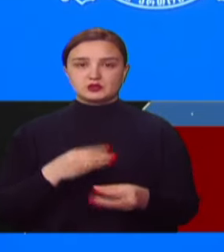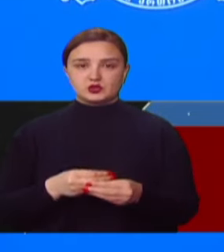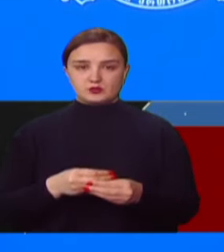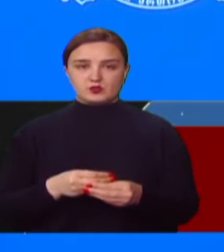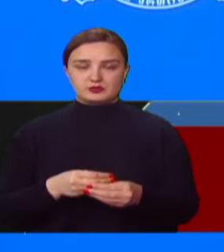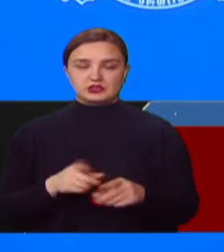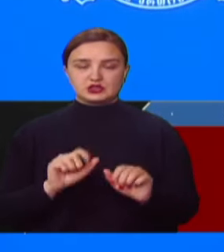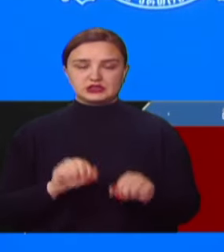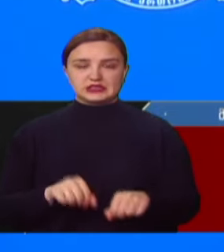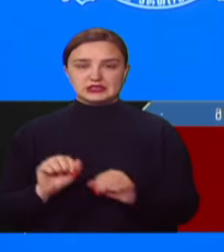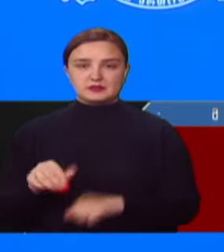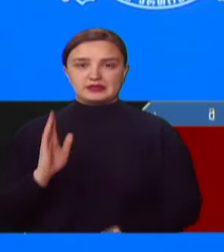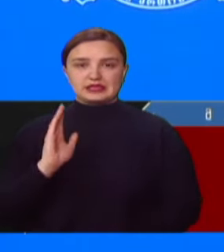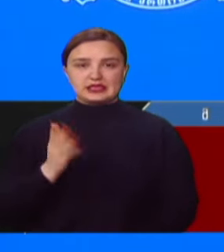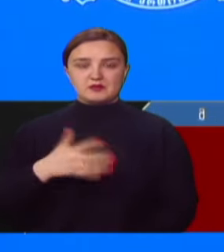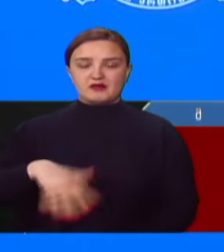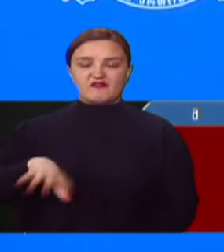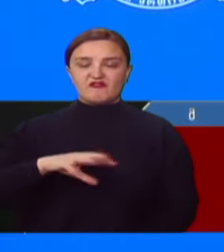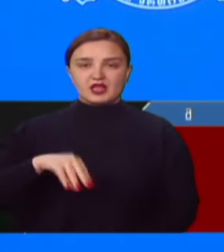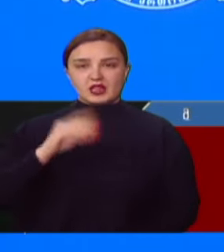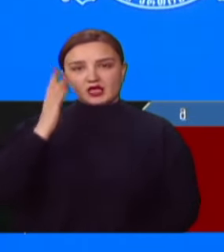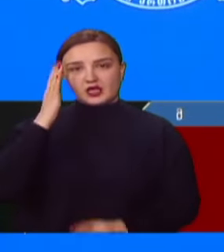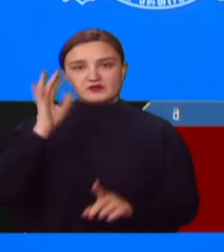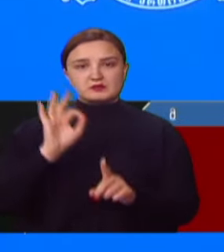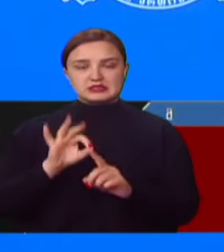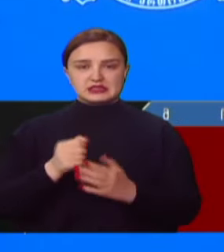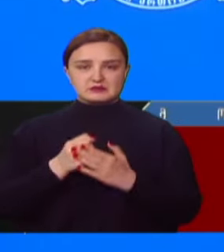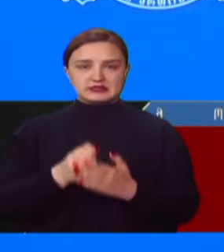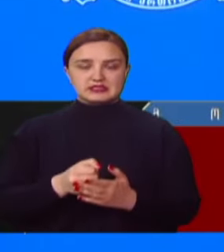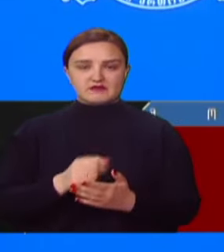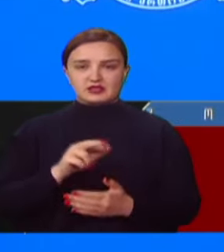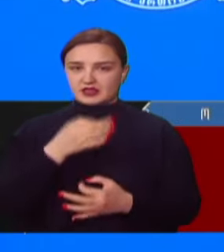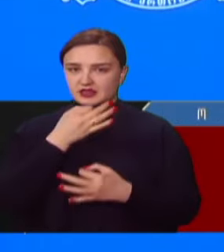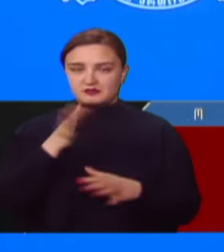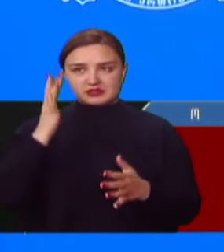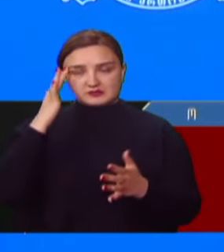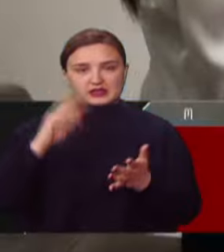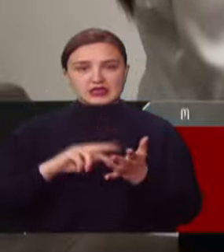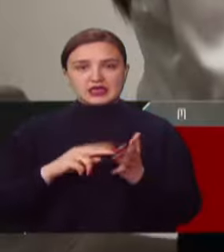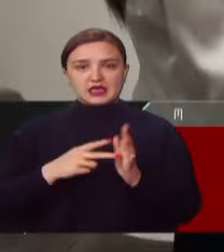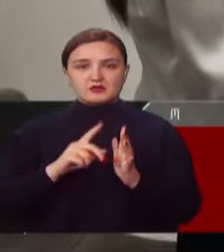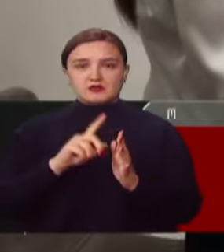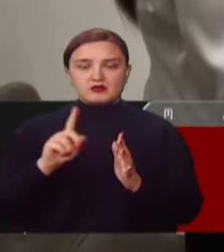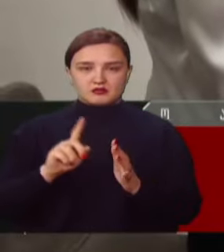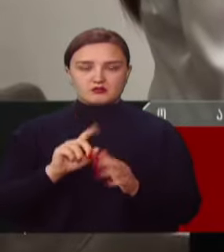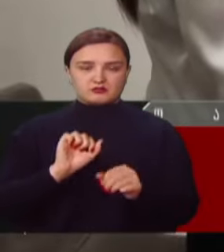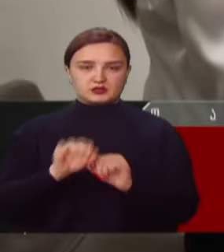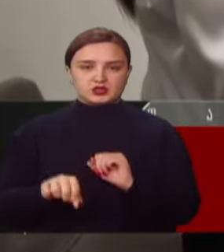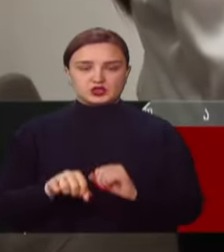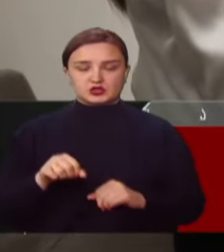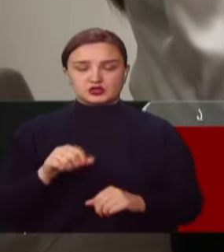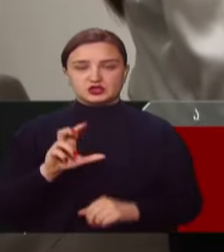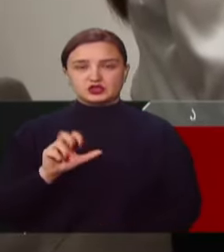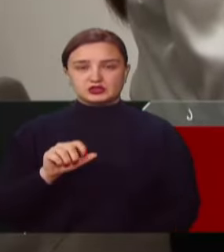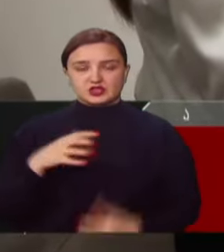რომელთან თანამშრომლობითაც შესაძლებელი იქნება ყველა დასახული ბიზნეს მიღწევა და ნებისმიერი ამოცანის გადაჭრა. ზურა ბაზარაშვილმა